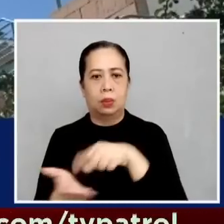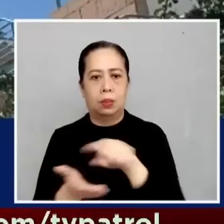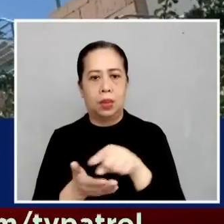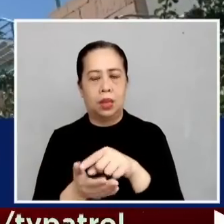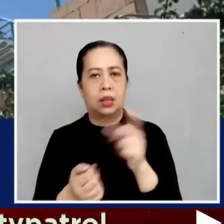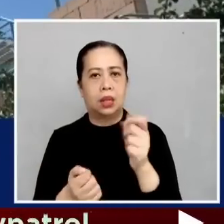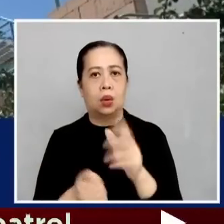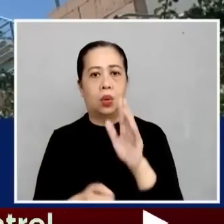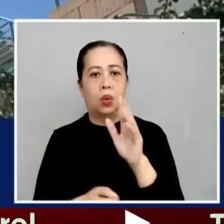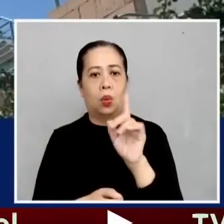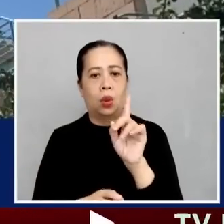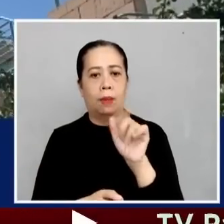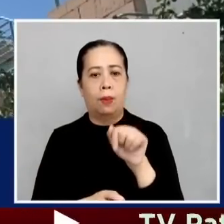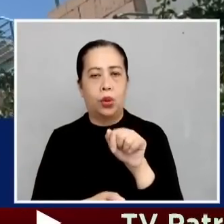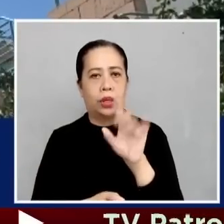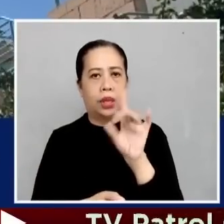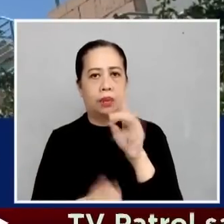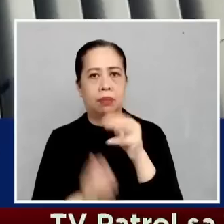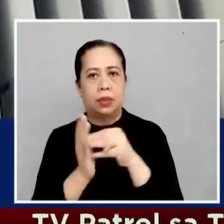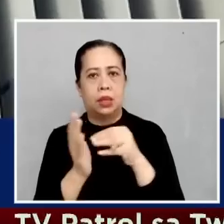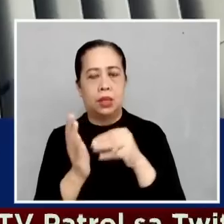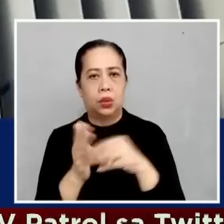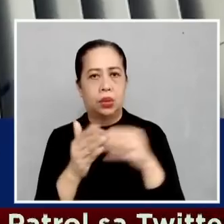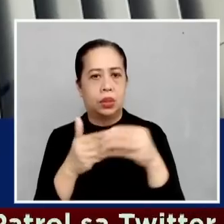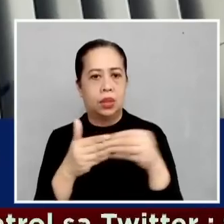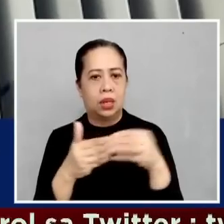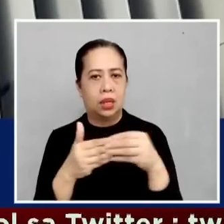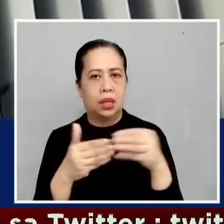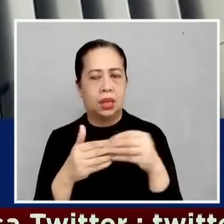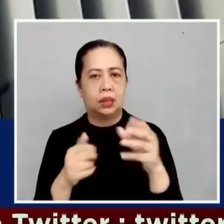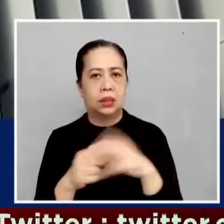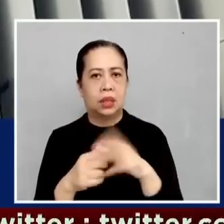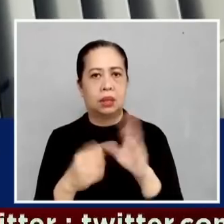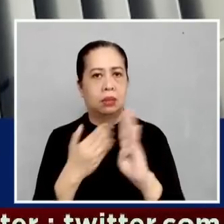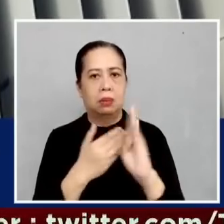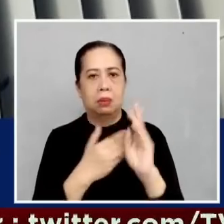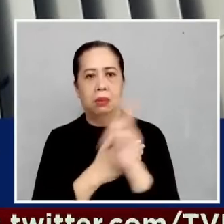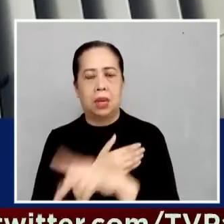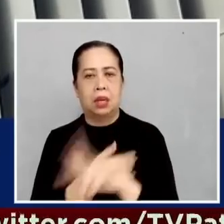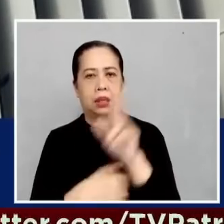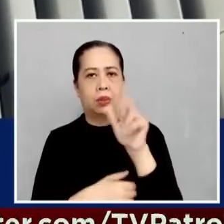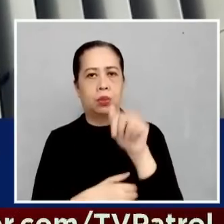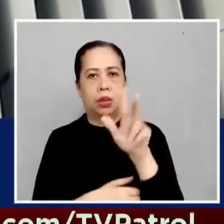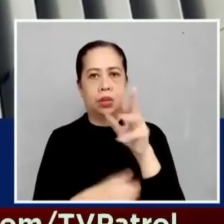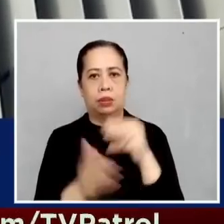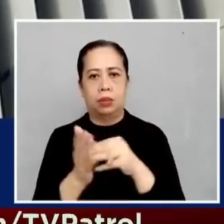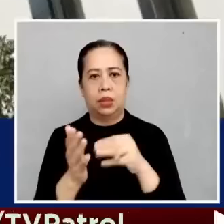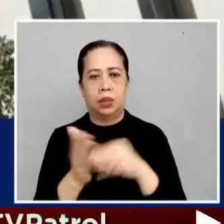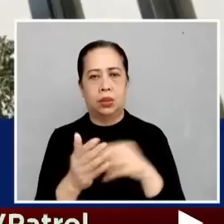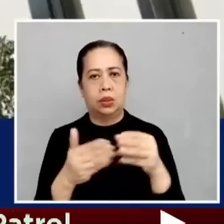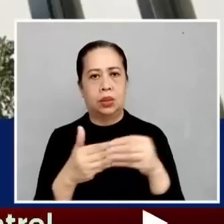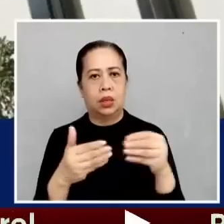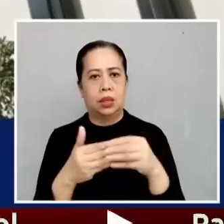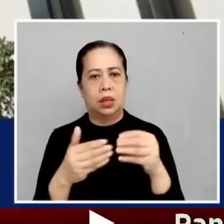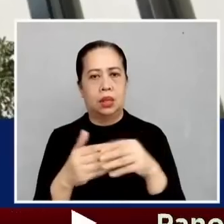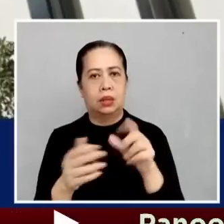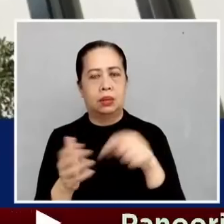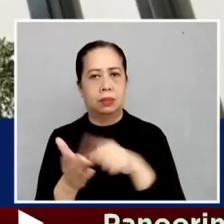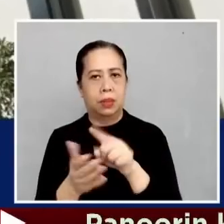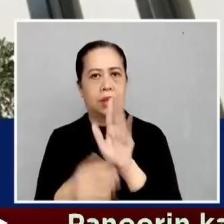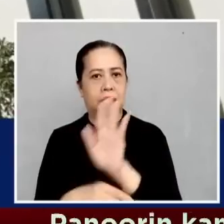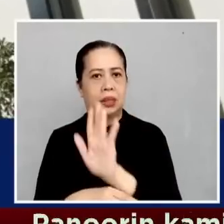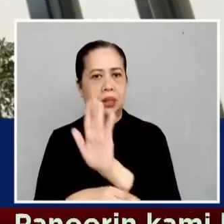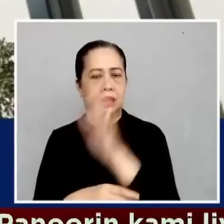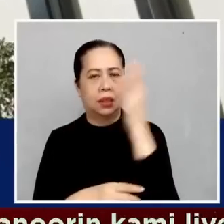danyos na $1.8 million at isole ang $3.3 million na paunang bayad sa kanya